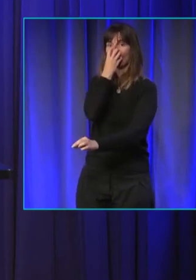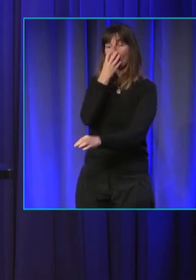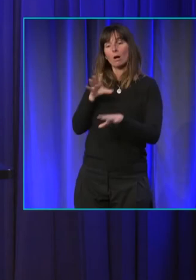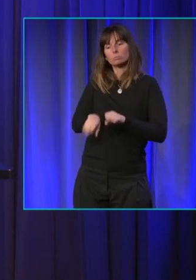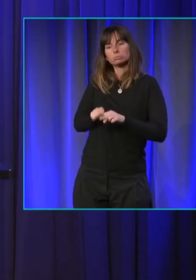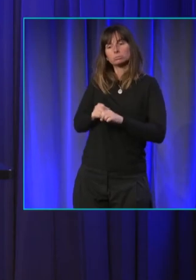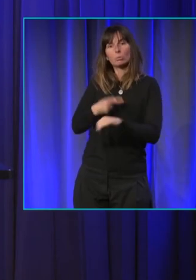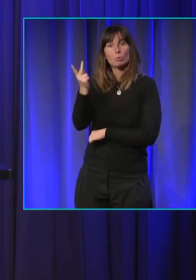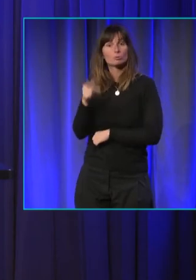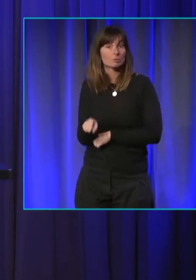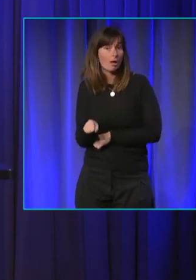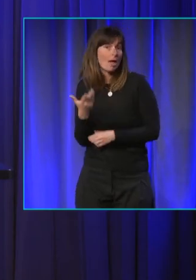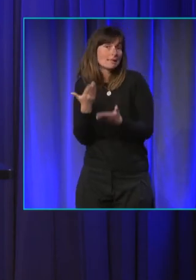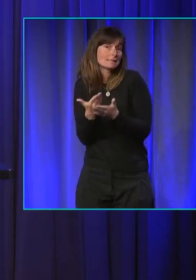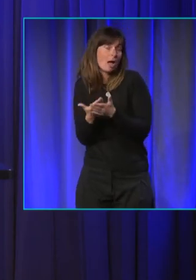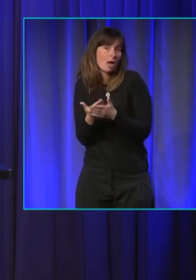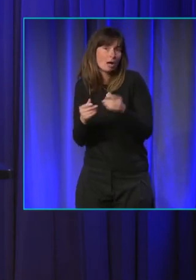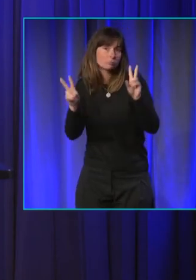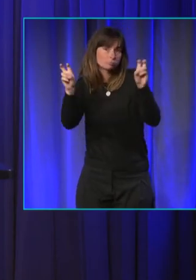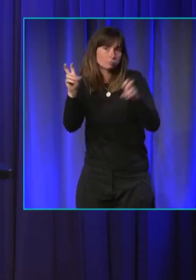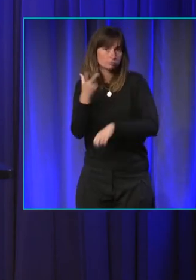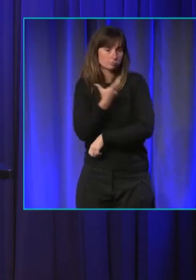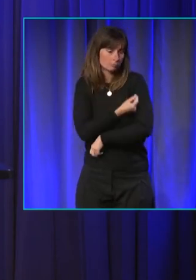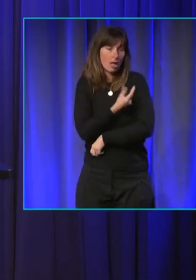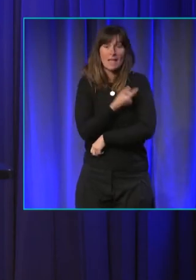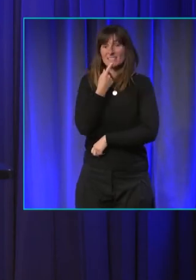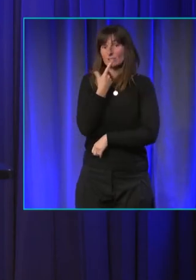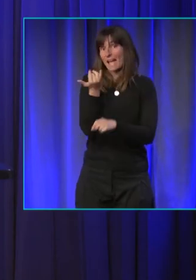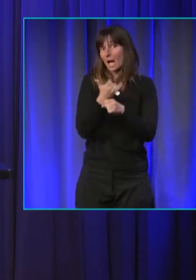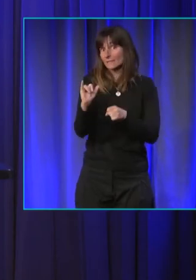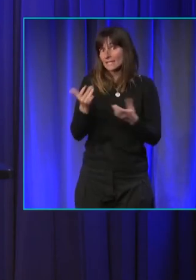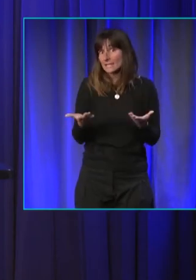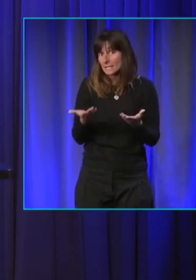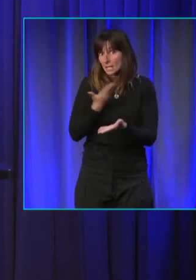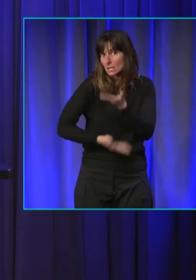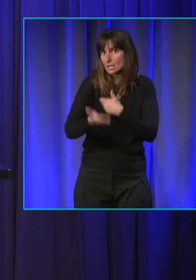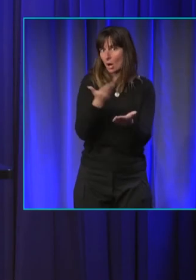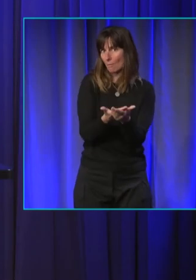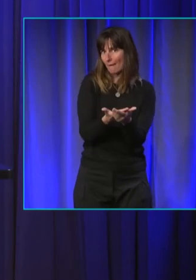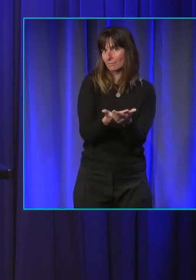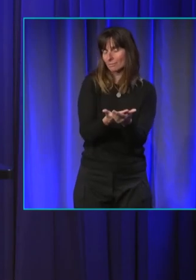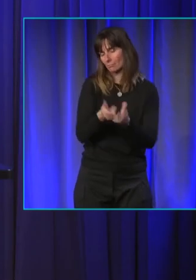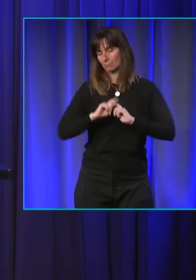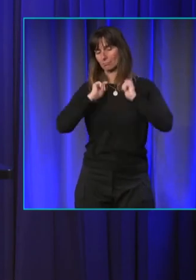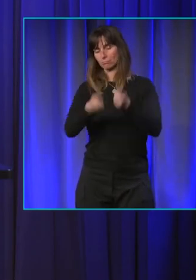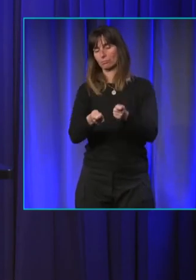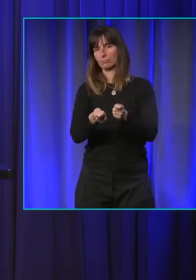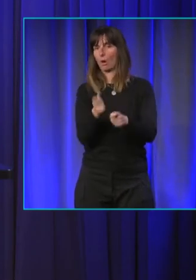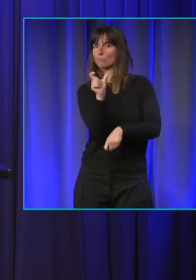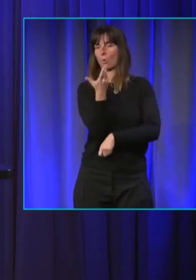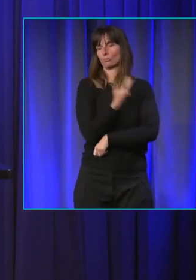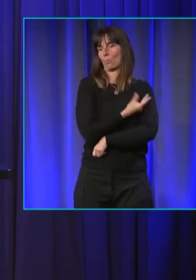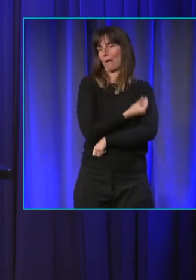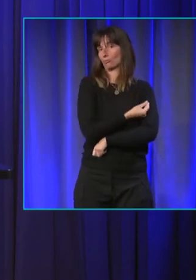ça peut être, oui, ça peut être un artifice, hein, considéré comme dopage pour la récupération du